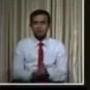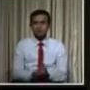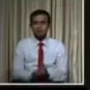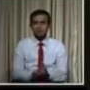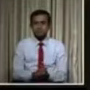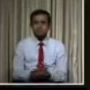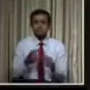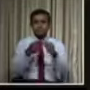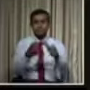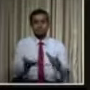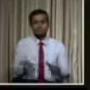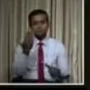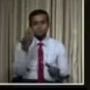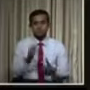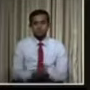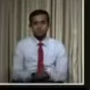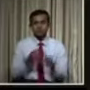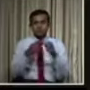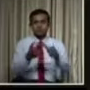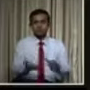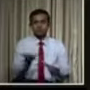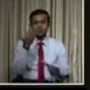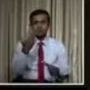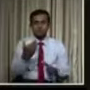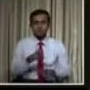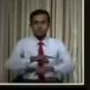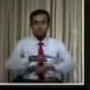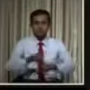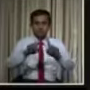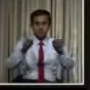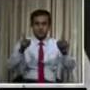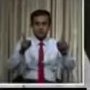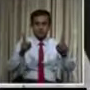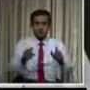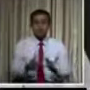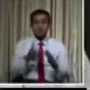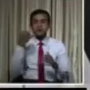හා එන ඒකට උත්තර දෙන්න හා ඒකට උත්තර දෙන්න මට සප්පර 10ක් දෙන්න හා ඒකට උත්තර දෙන්න